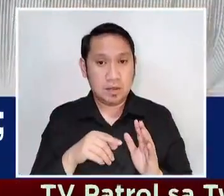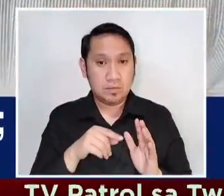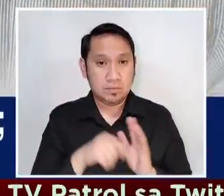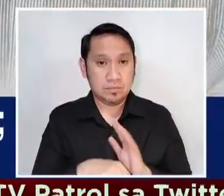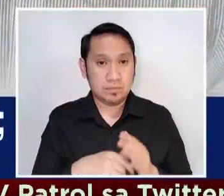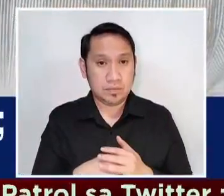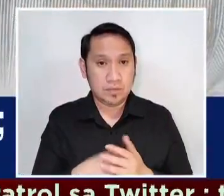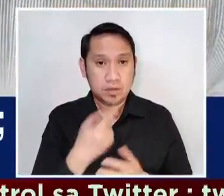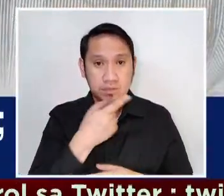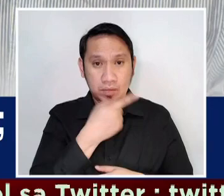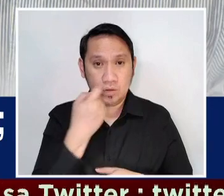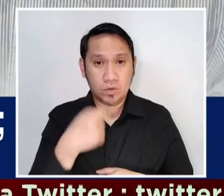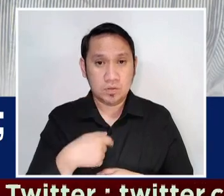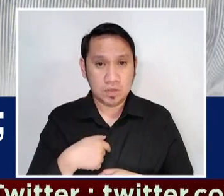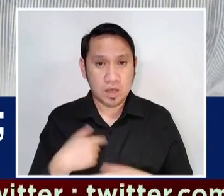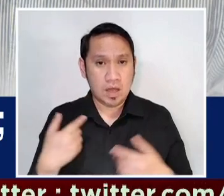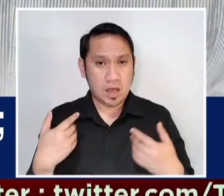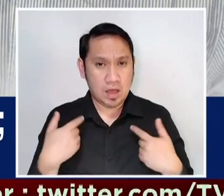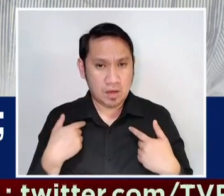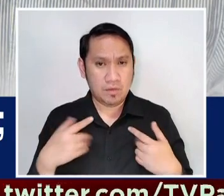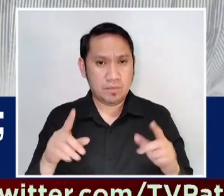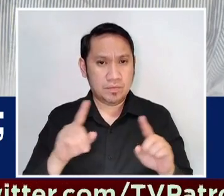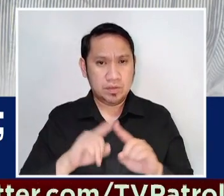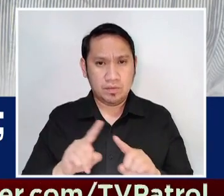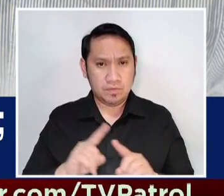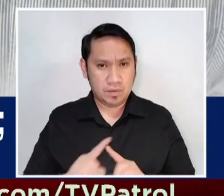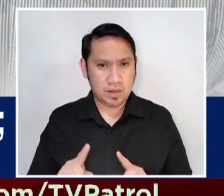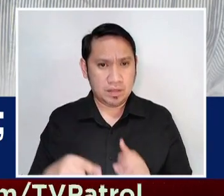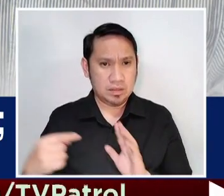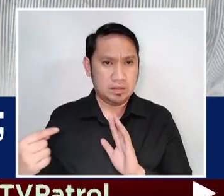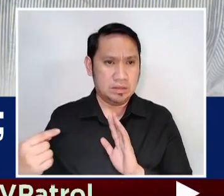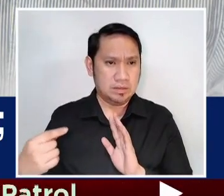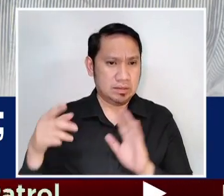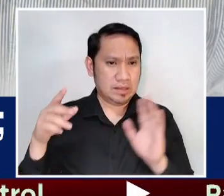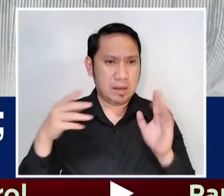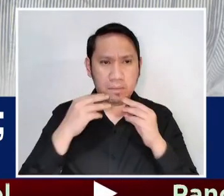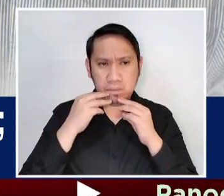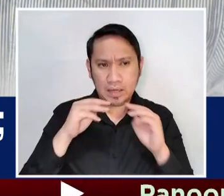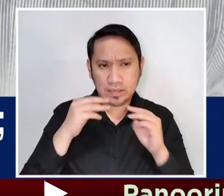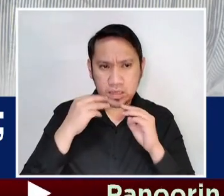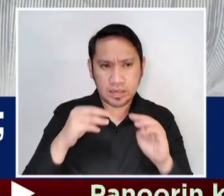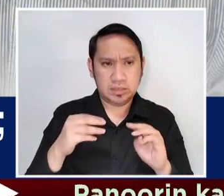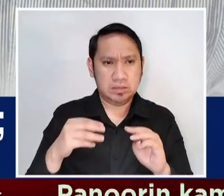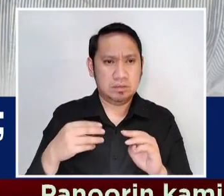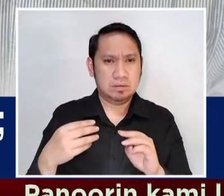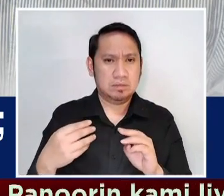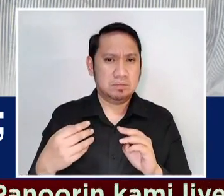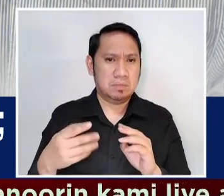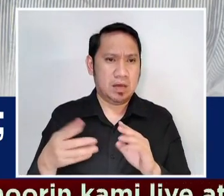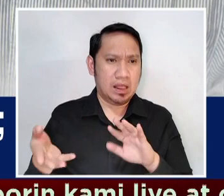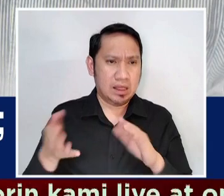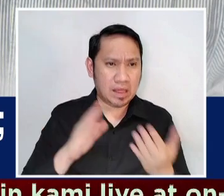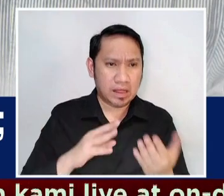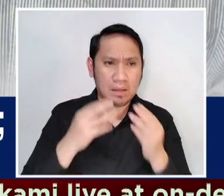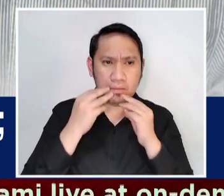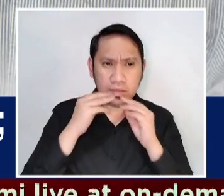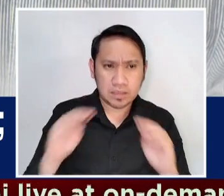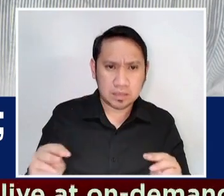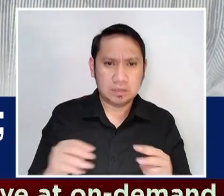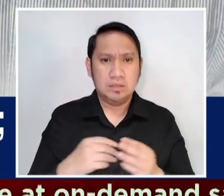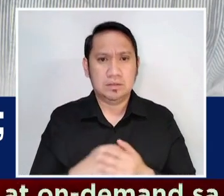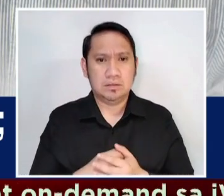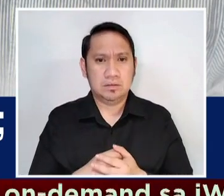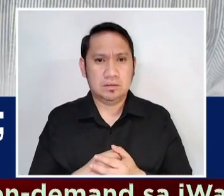receiving various death threats from messenger, text messages, meron pa ang